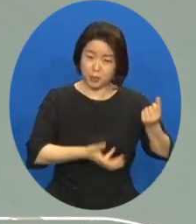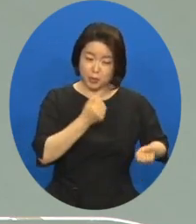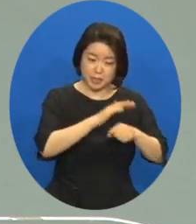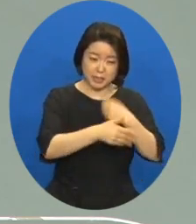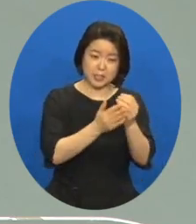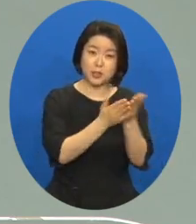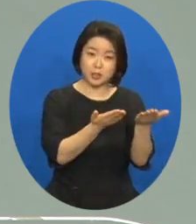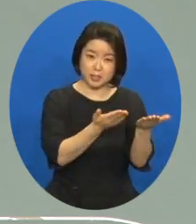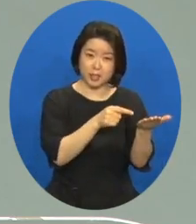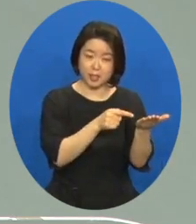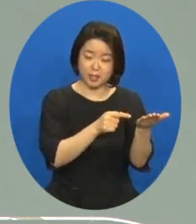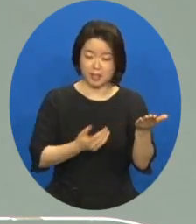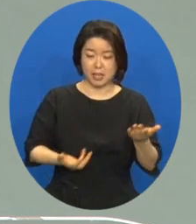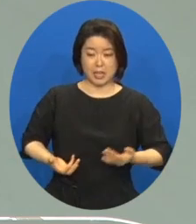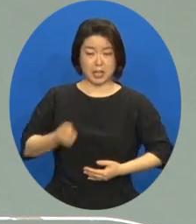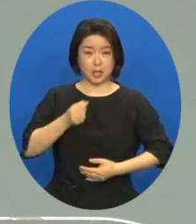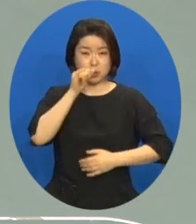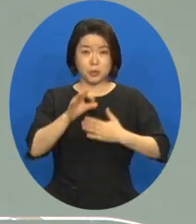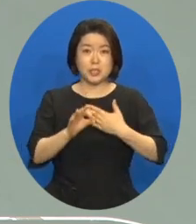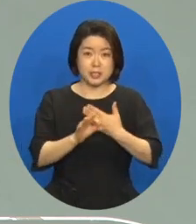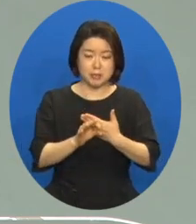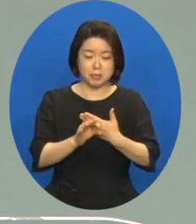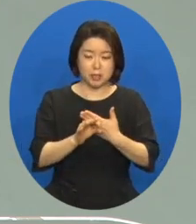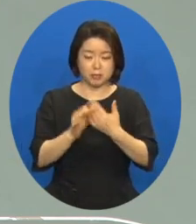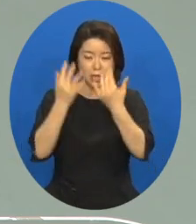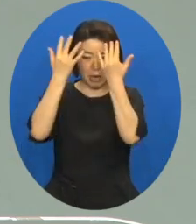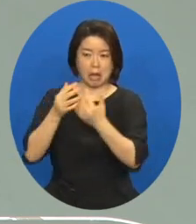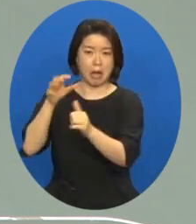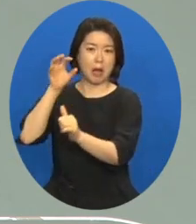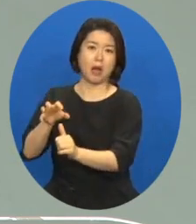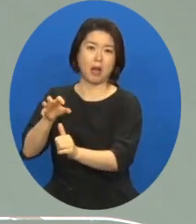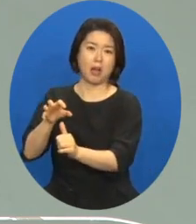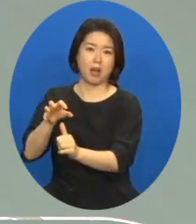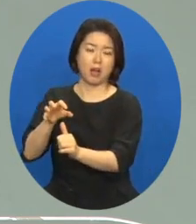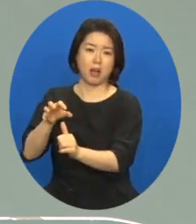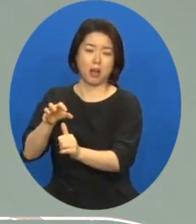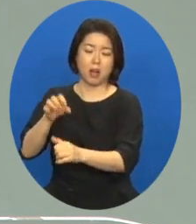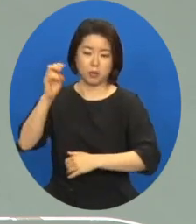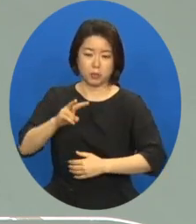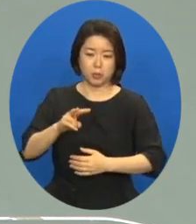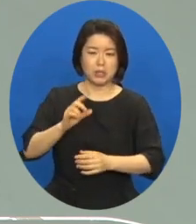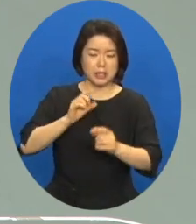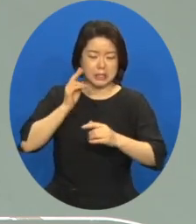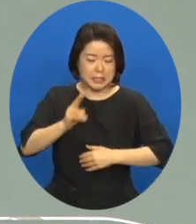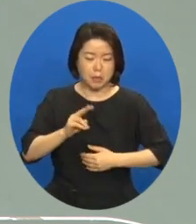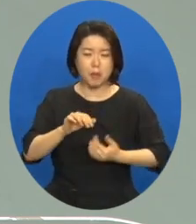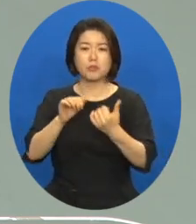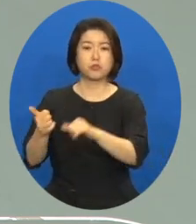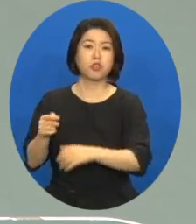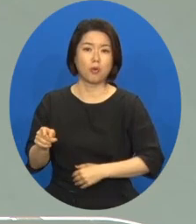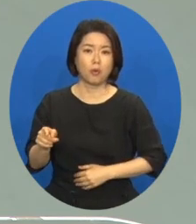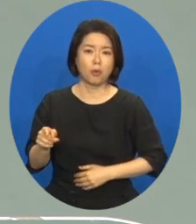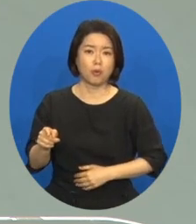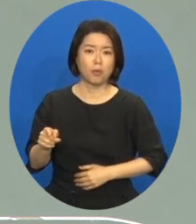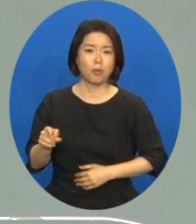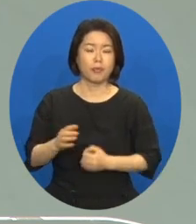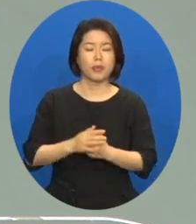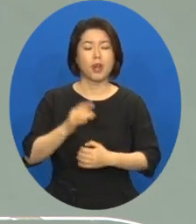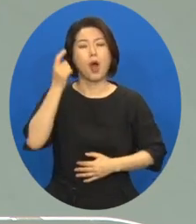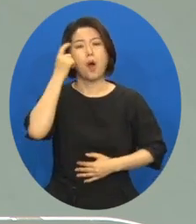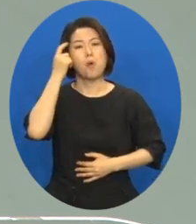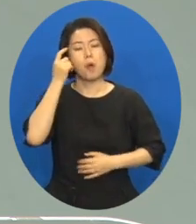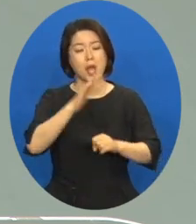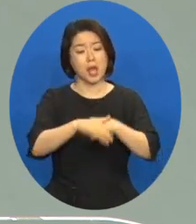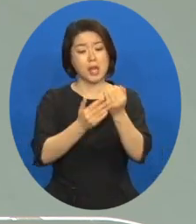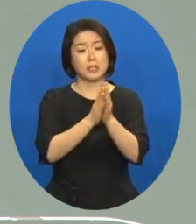세상에 성경책 가지고 있으면 감옥에 끌려가고 심지어 죽기도 해요. 왜 이렇게